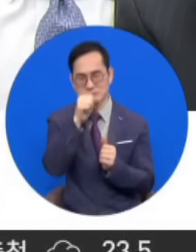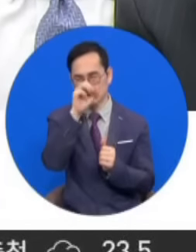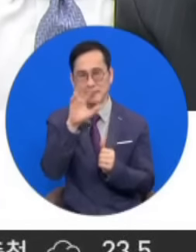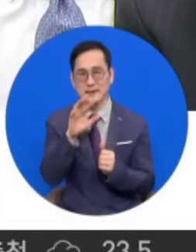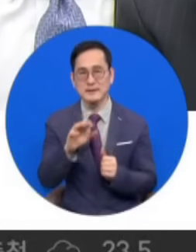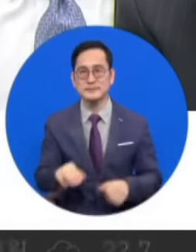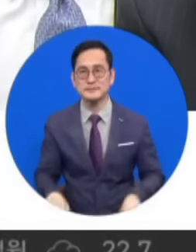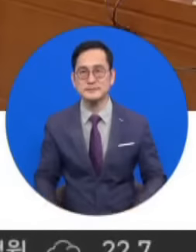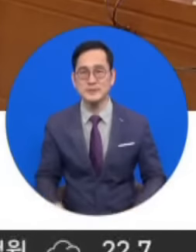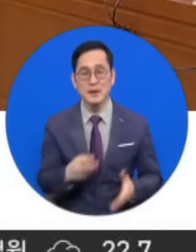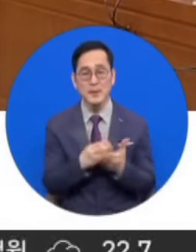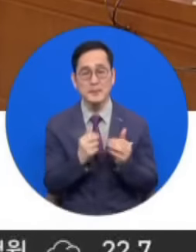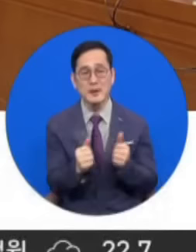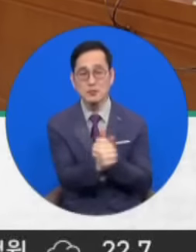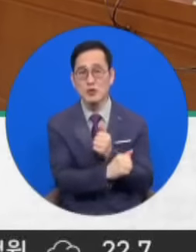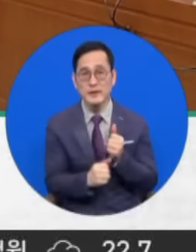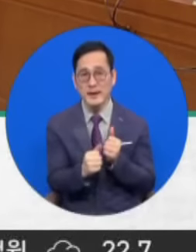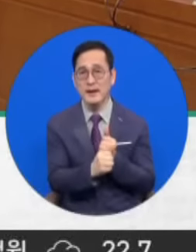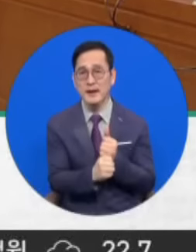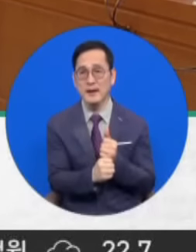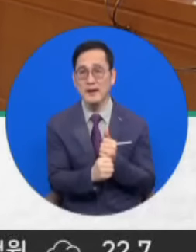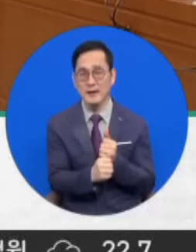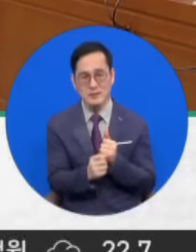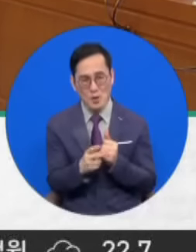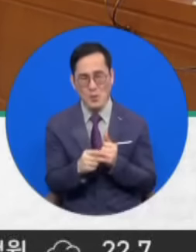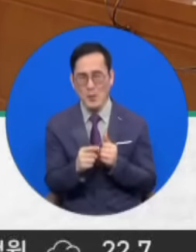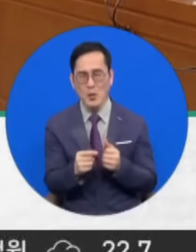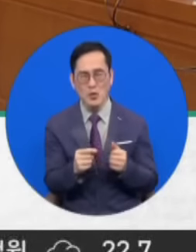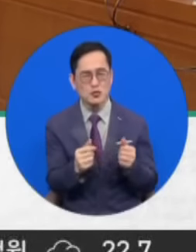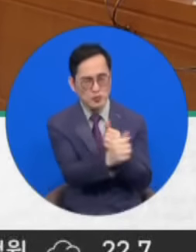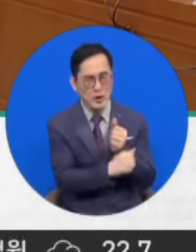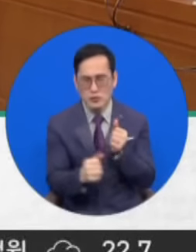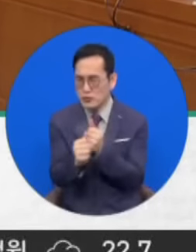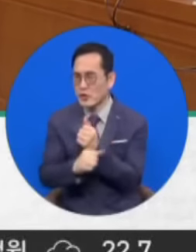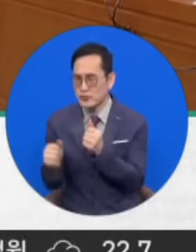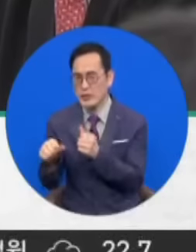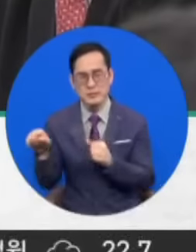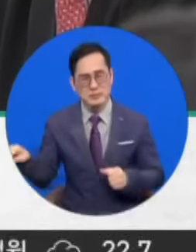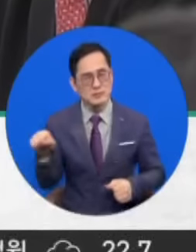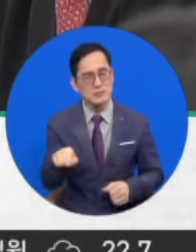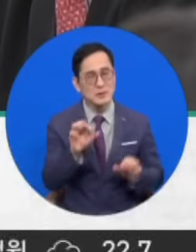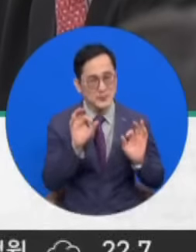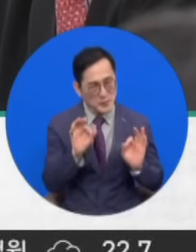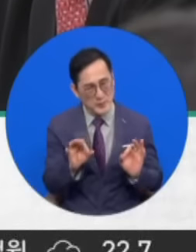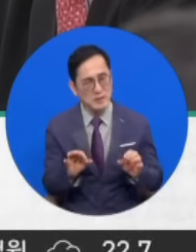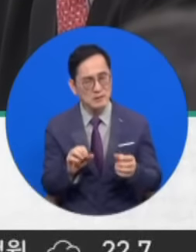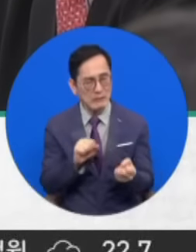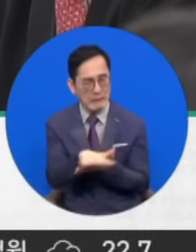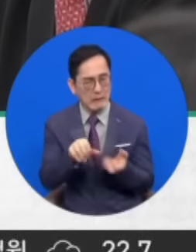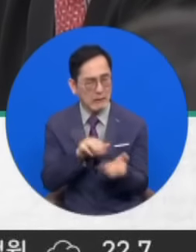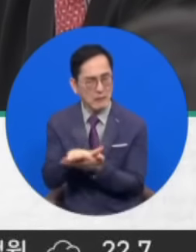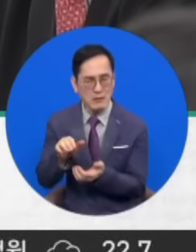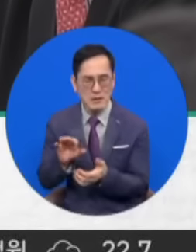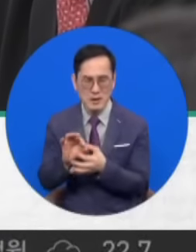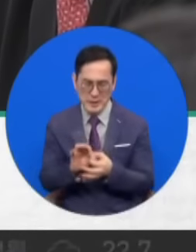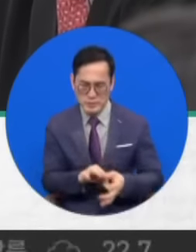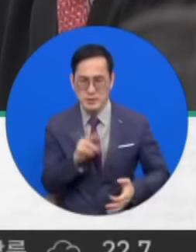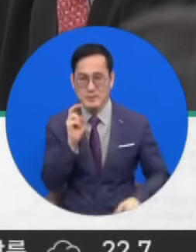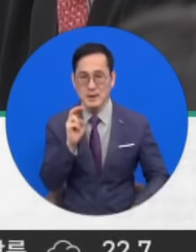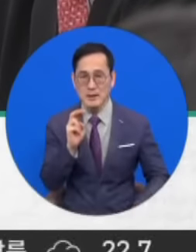운영위도 마찬가지고 아마 다른 상임위도 계속 22대 국회는 그렇게 갈 겁니다. 근데 그 이유가 어디에 있어요? 모든